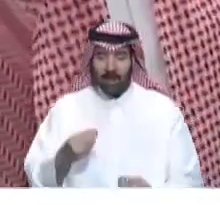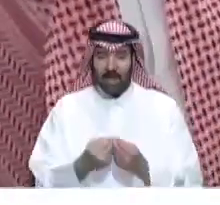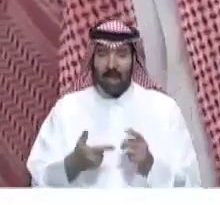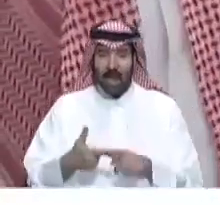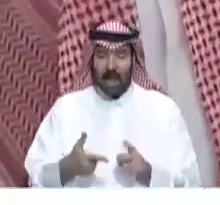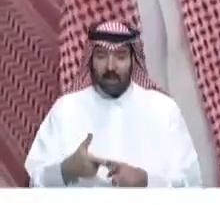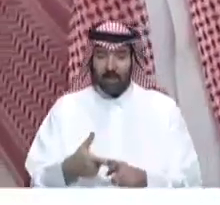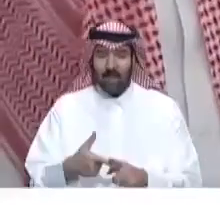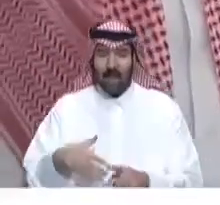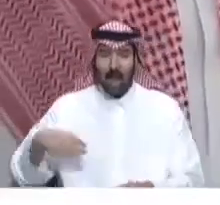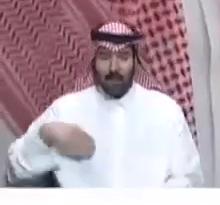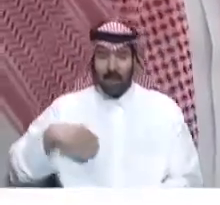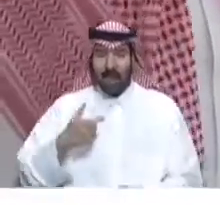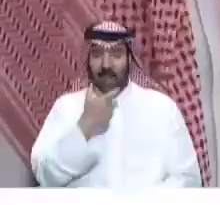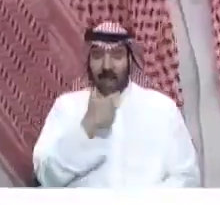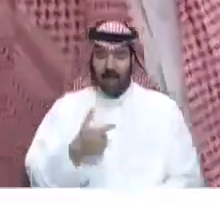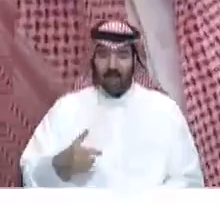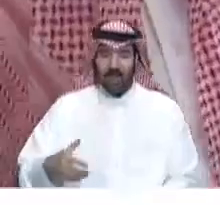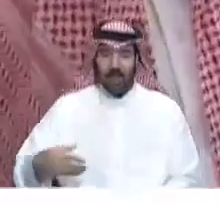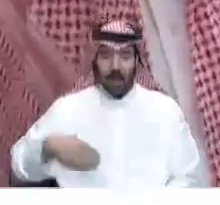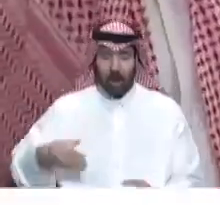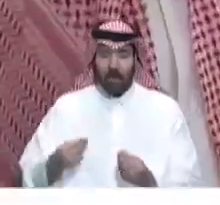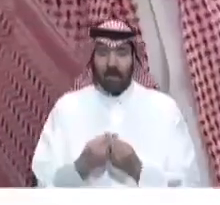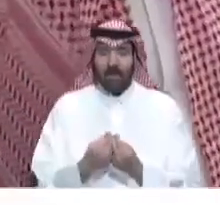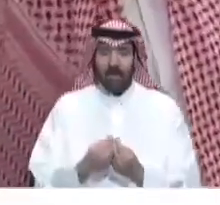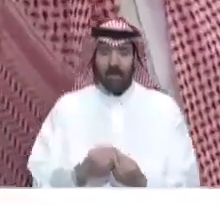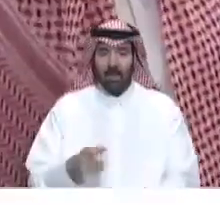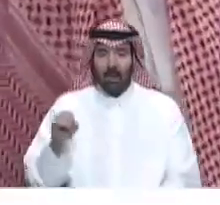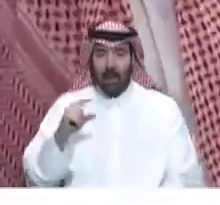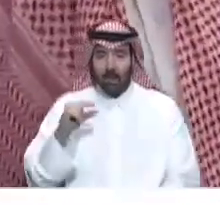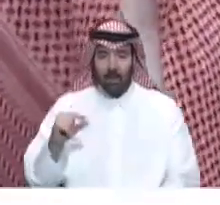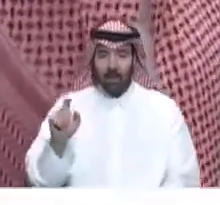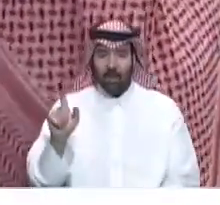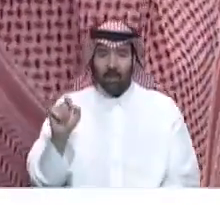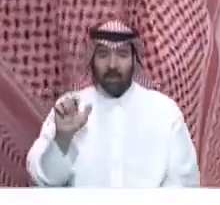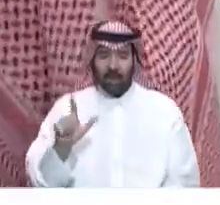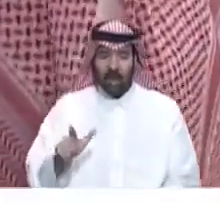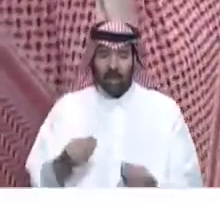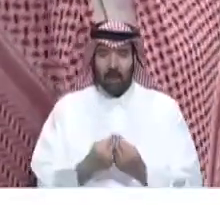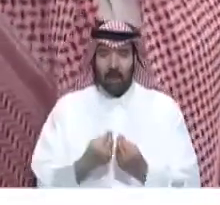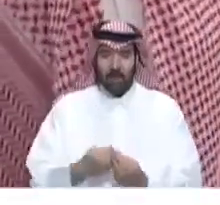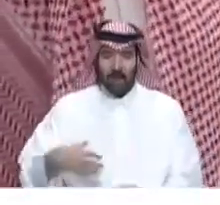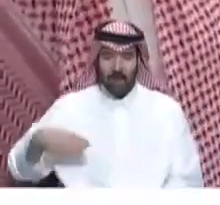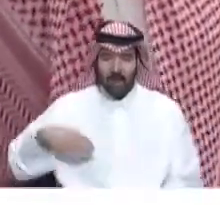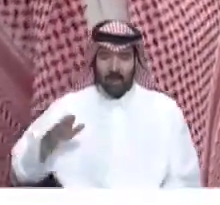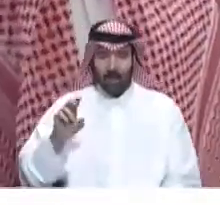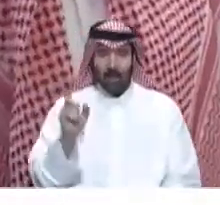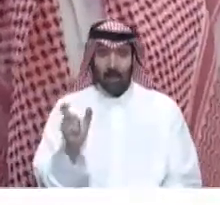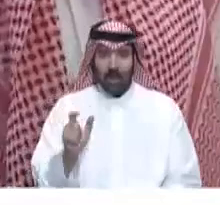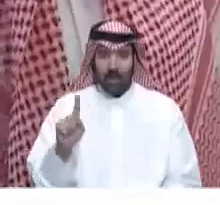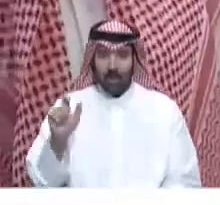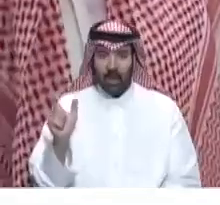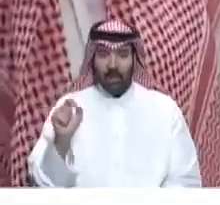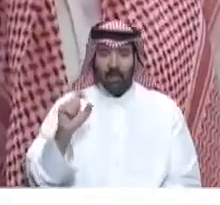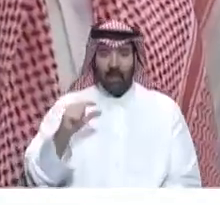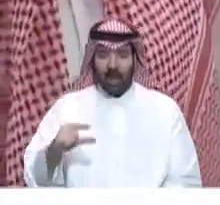منطقة الرياض، وصاحب السمو الأمير فيصل بن محمد بن سعد، وصاحب السمو الملكي الأمير سلطان بن فهد